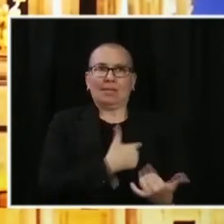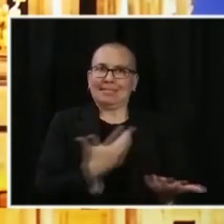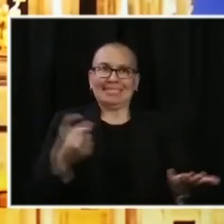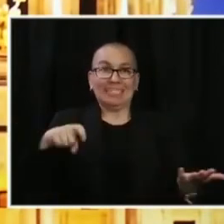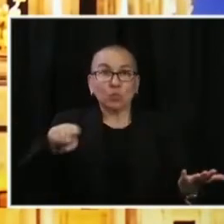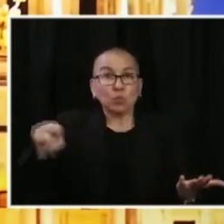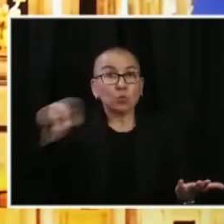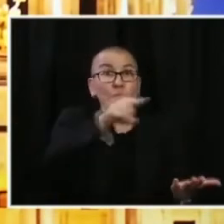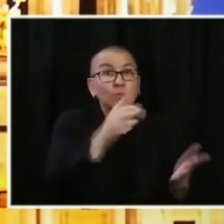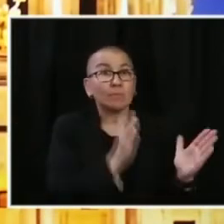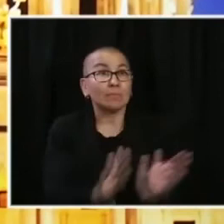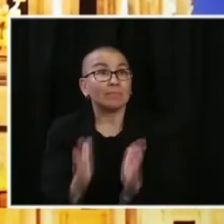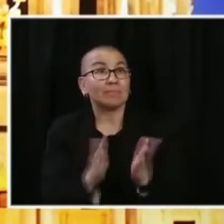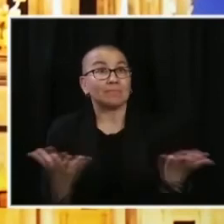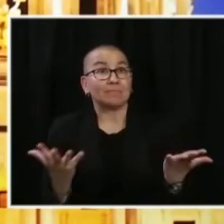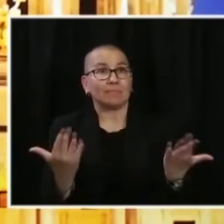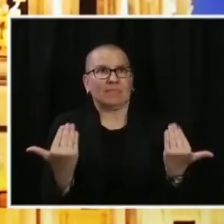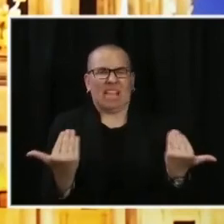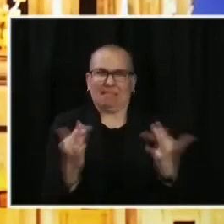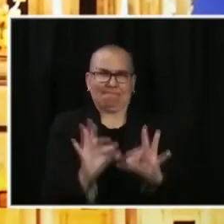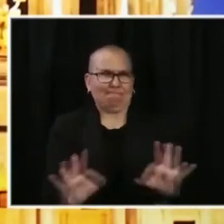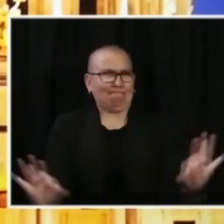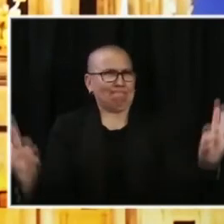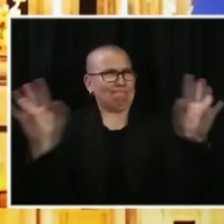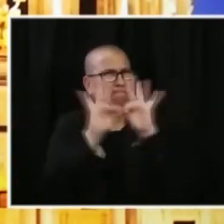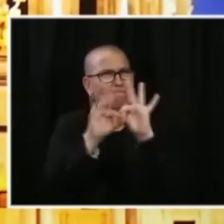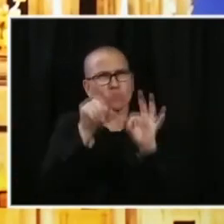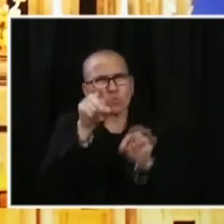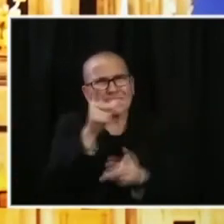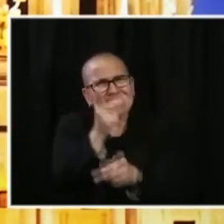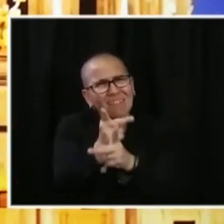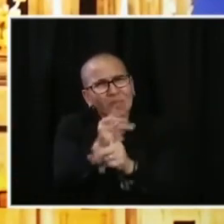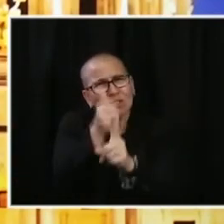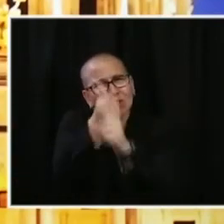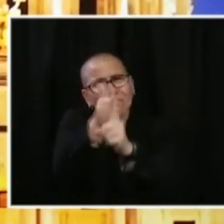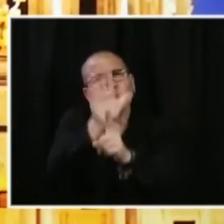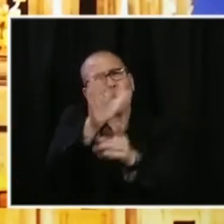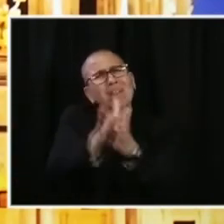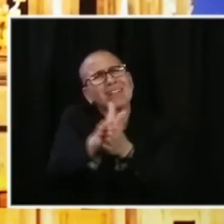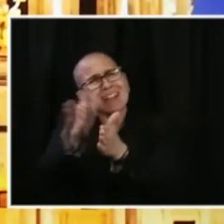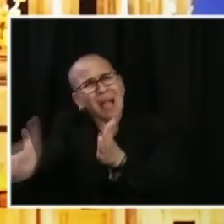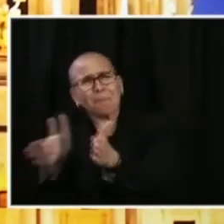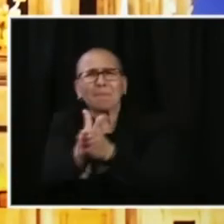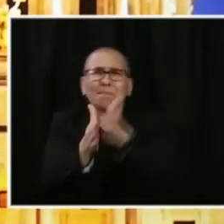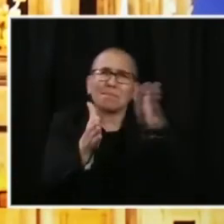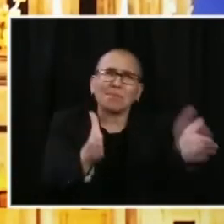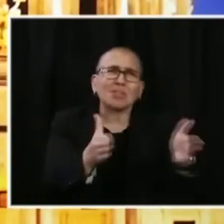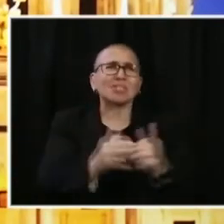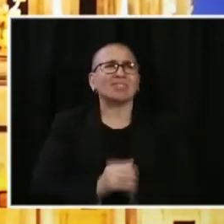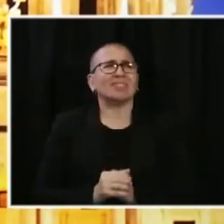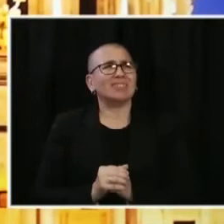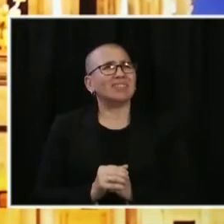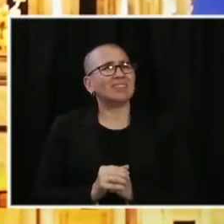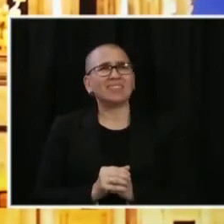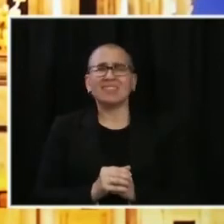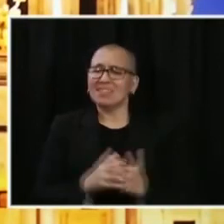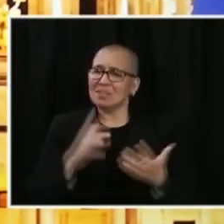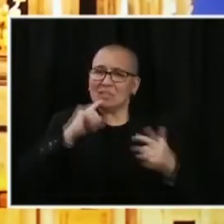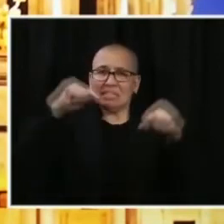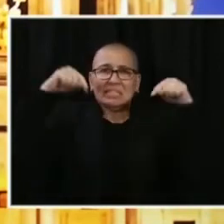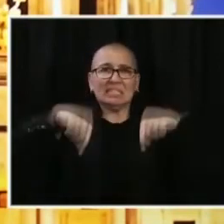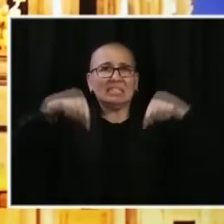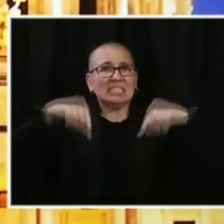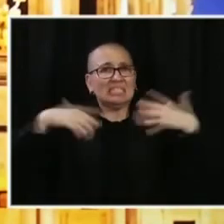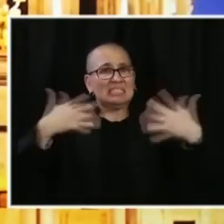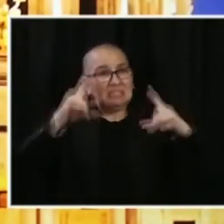bếp khó, tại sao nó bây giờ tốt cả, ở nơi ổ này khó. Là xin nó nhớ khỏi kể trời chân này là một sách chùa cho nên nhớ gì đâu là này. Là tôi được